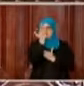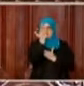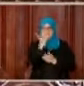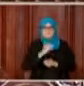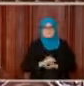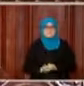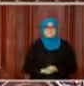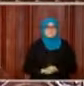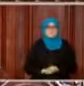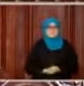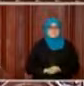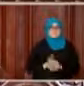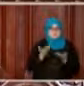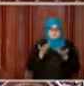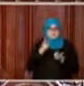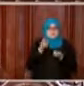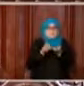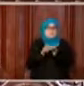ومن الرسائل